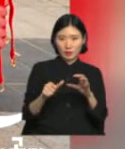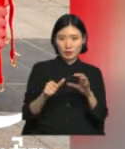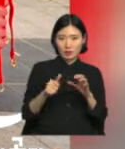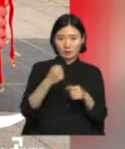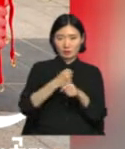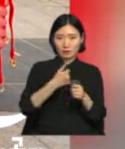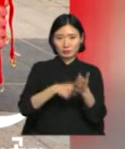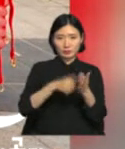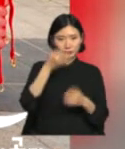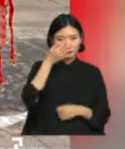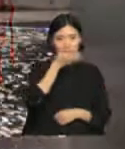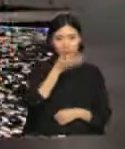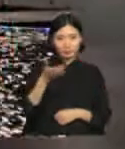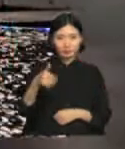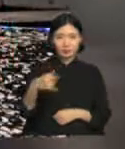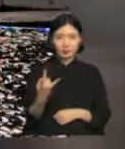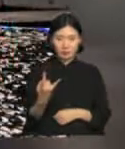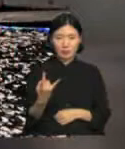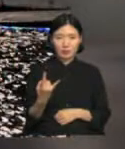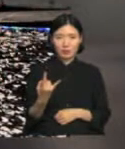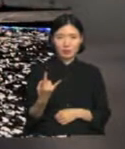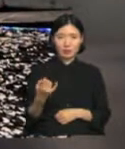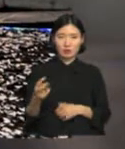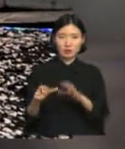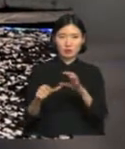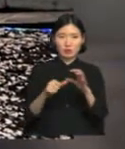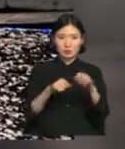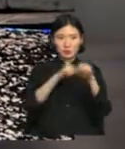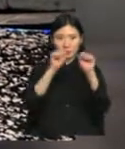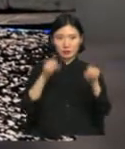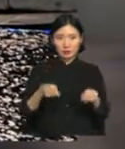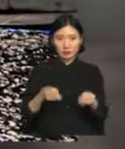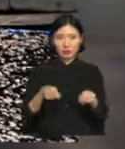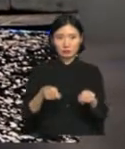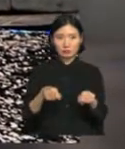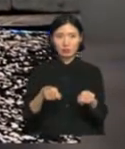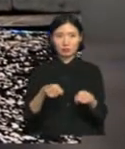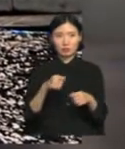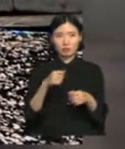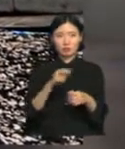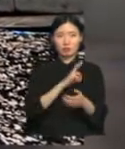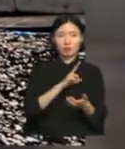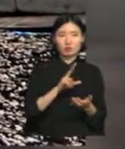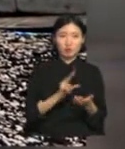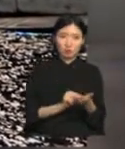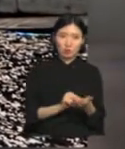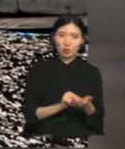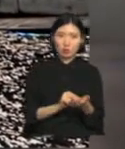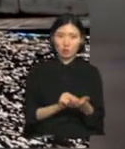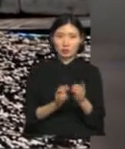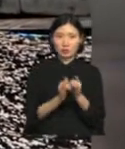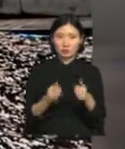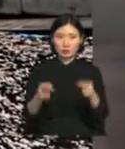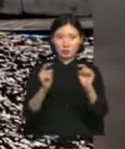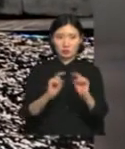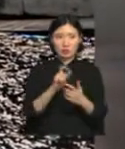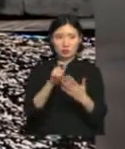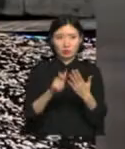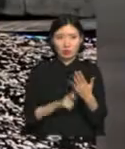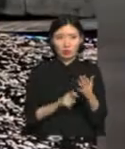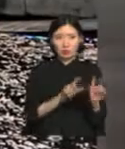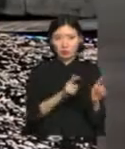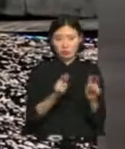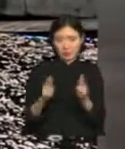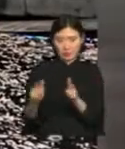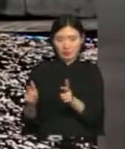전시회입니다. 이번 전시회는 업사이클 시티를 주제로 라이프업과 아트업, 시민참여 프로그램으로